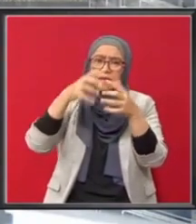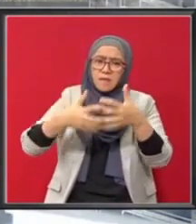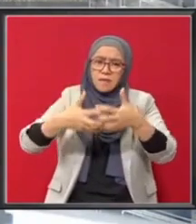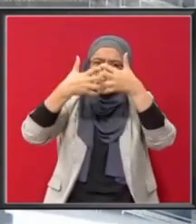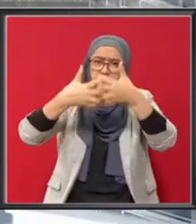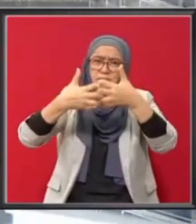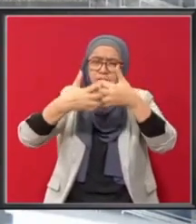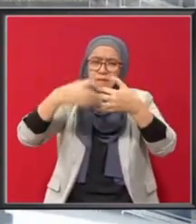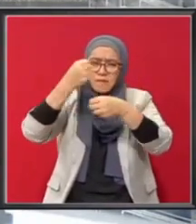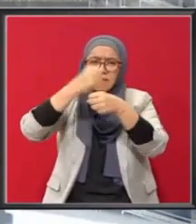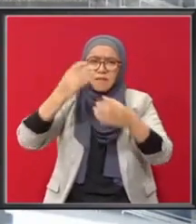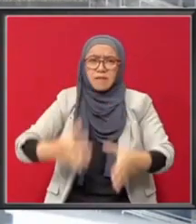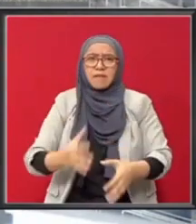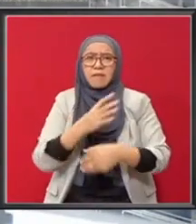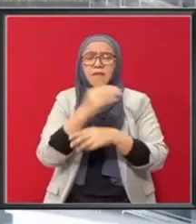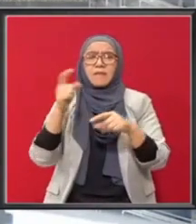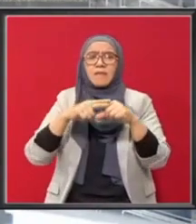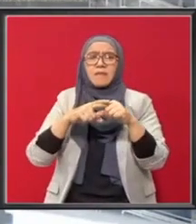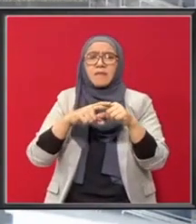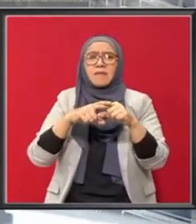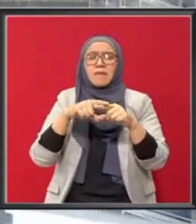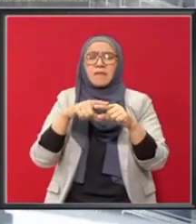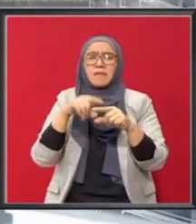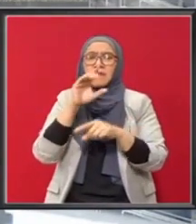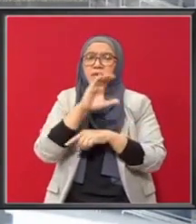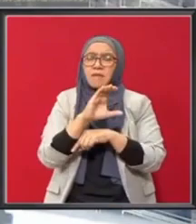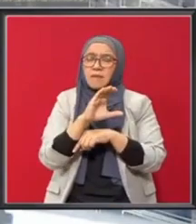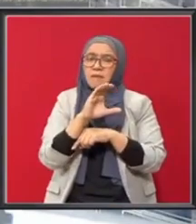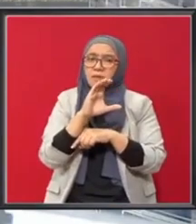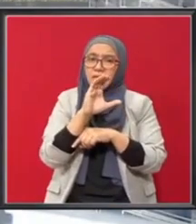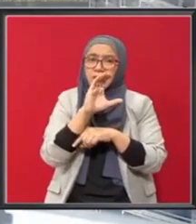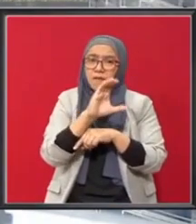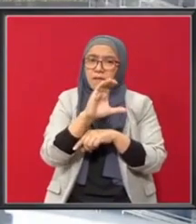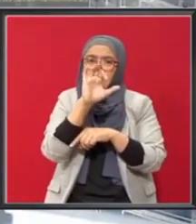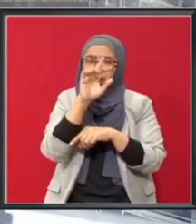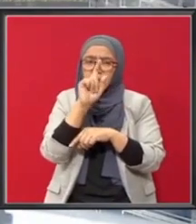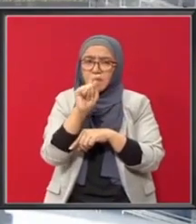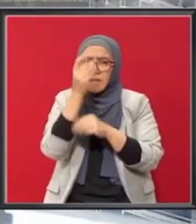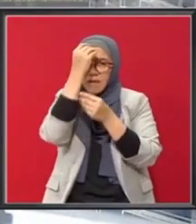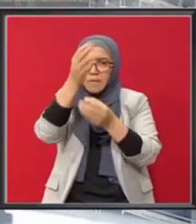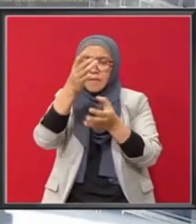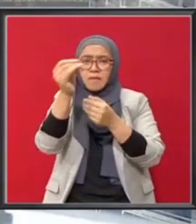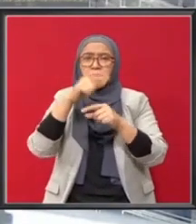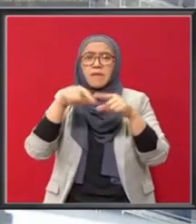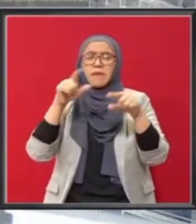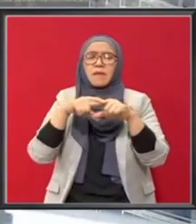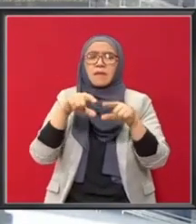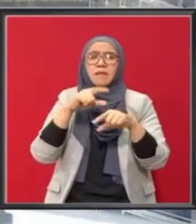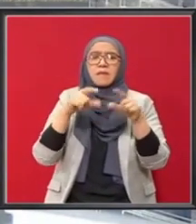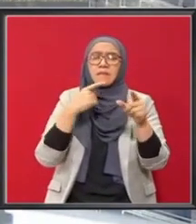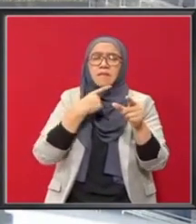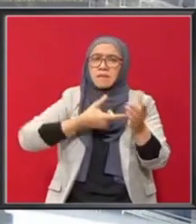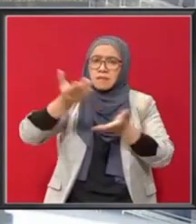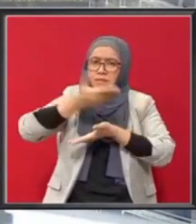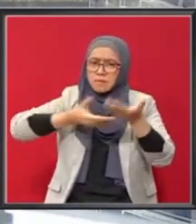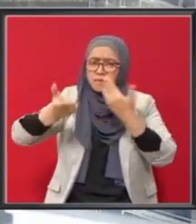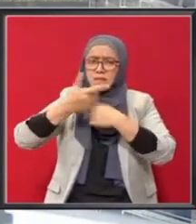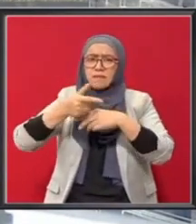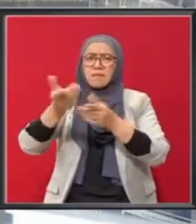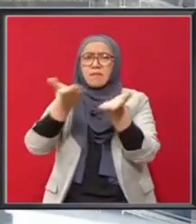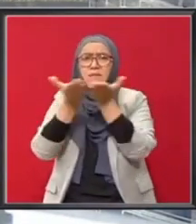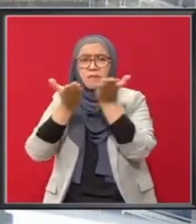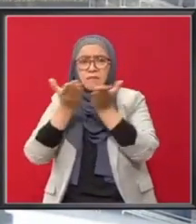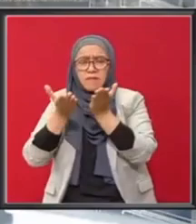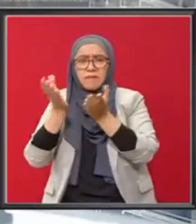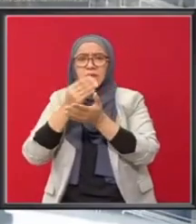workers klien information and customer service workers bisnis Services And Myspace and management